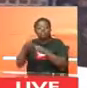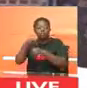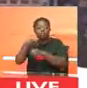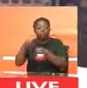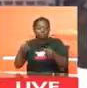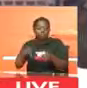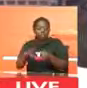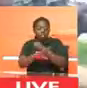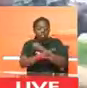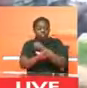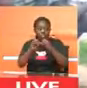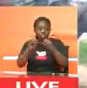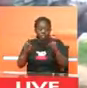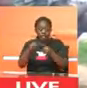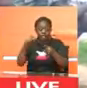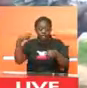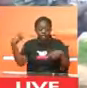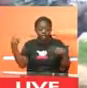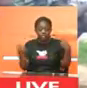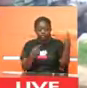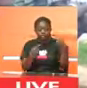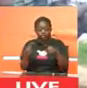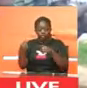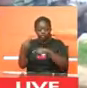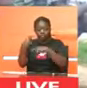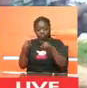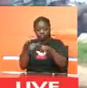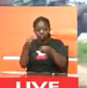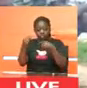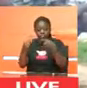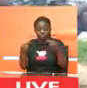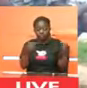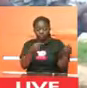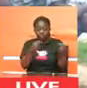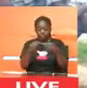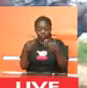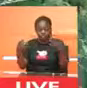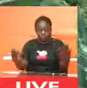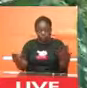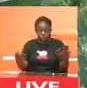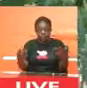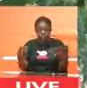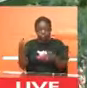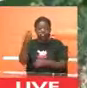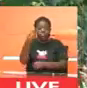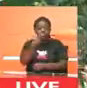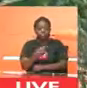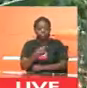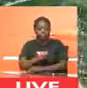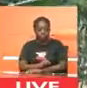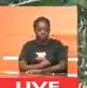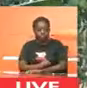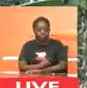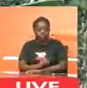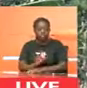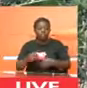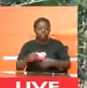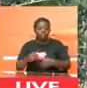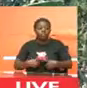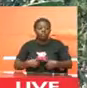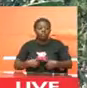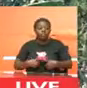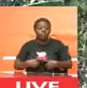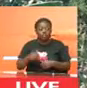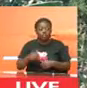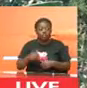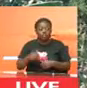bobbi wabula bakuba n'emi ne bongera n'okubalumiriza nga babasubulako enjaga emisana tukoye abasirikale bennyini be